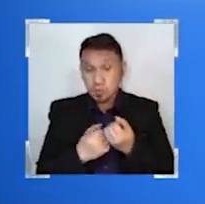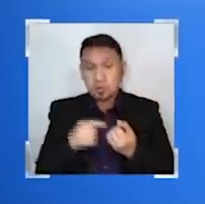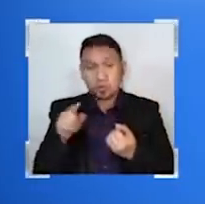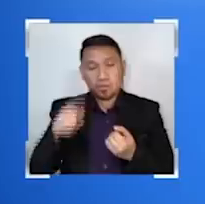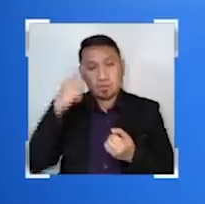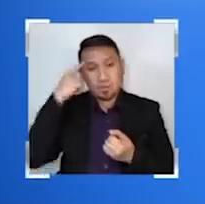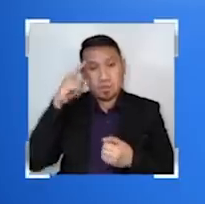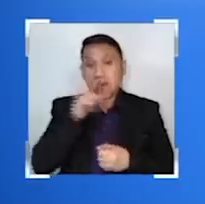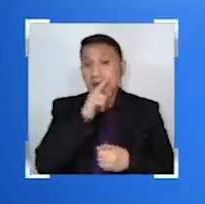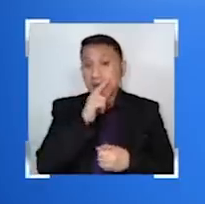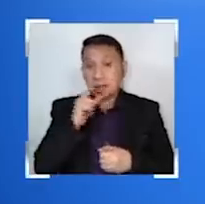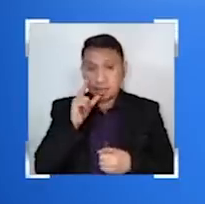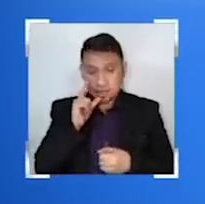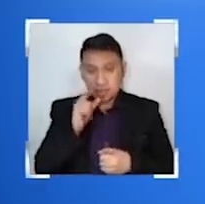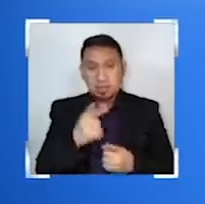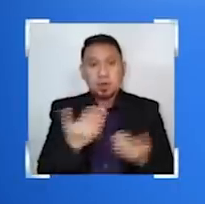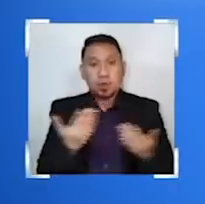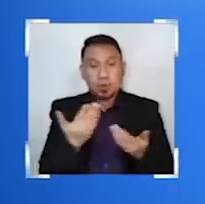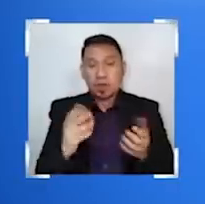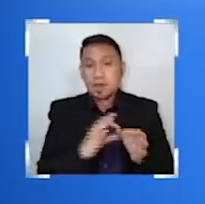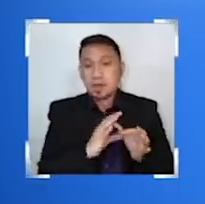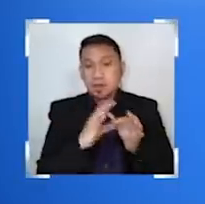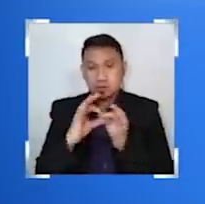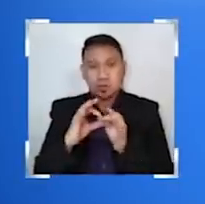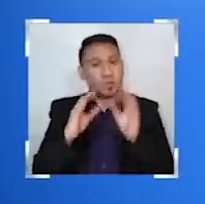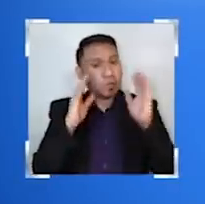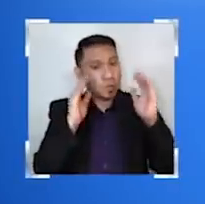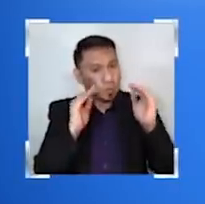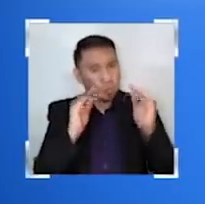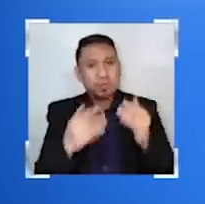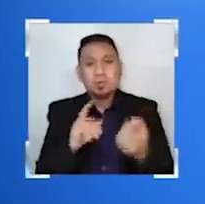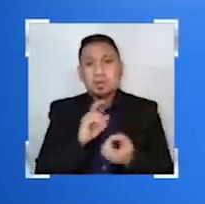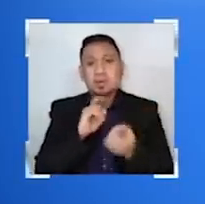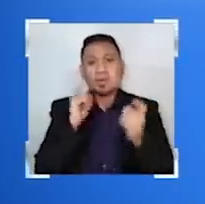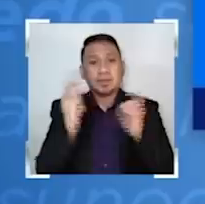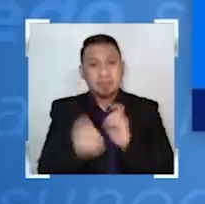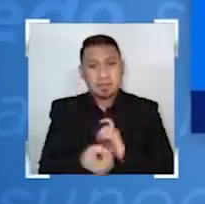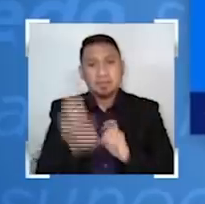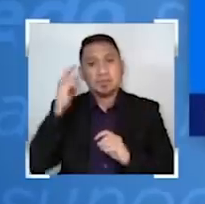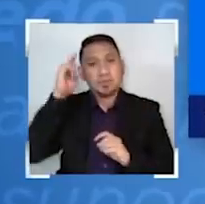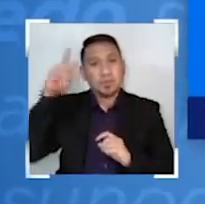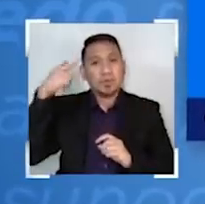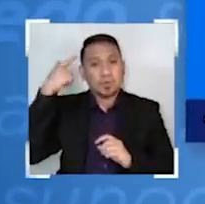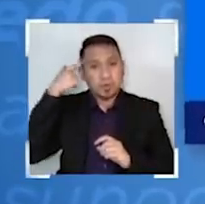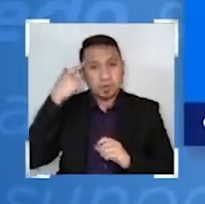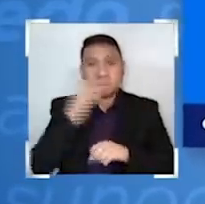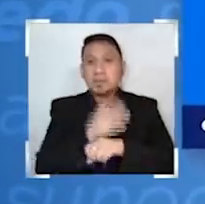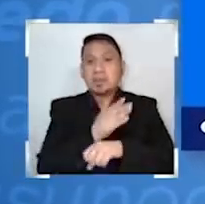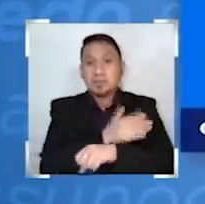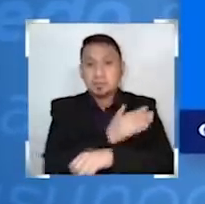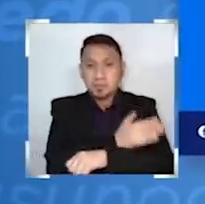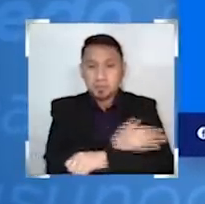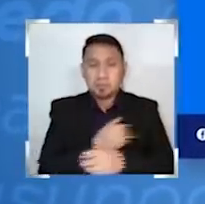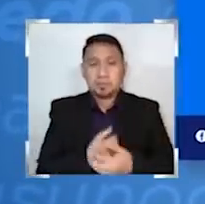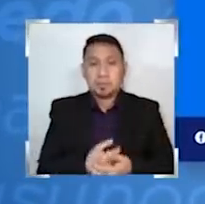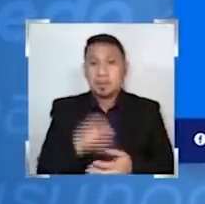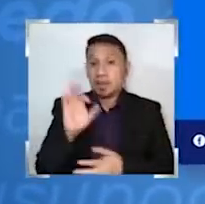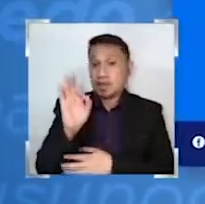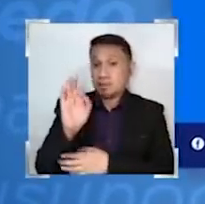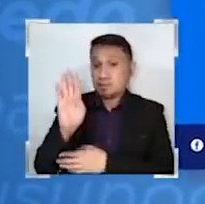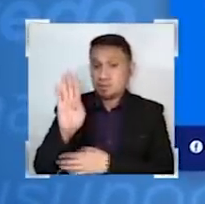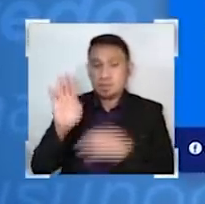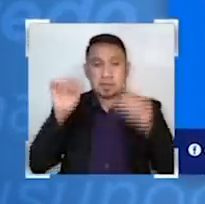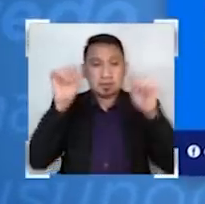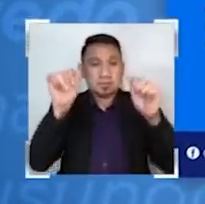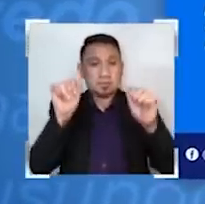Robredo ay nakaangkla sa pag-asang marereforma niya ang gobyerno. Sa Facebook post naman ni